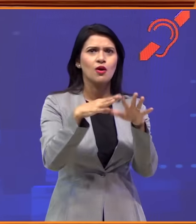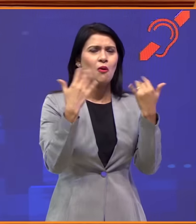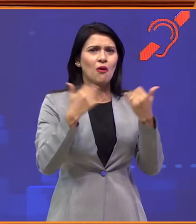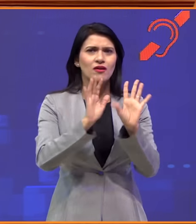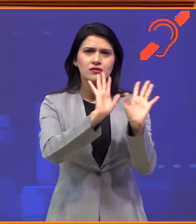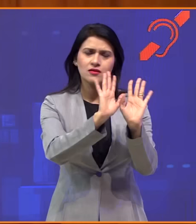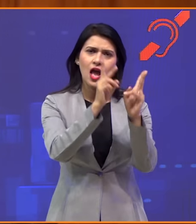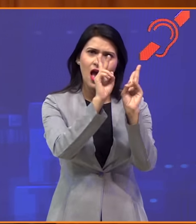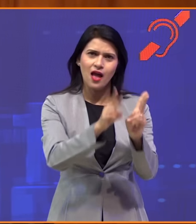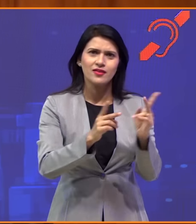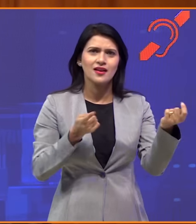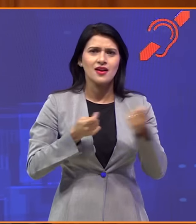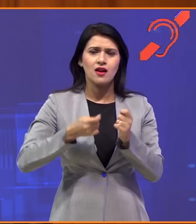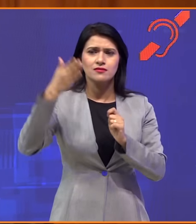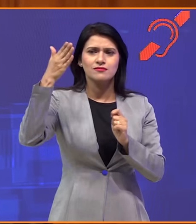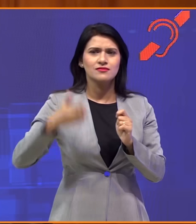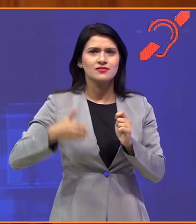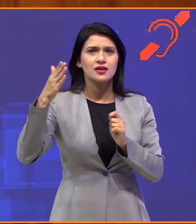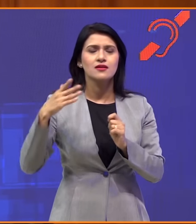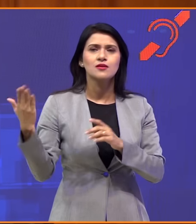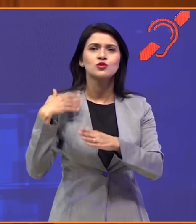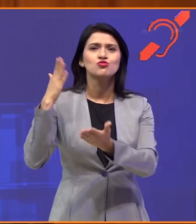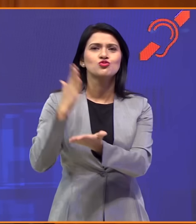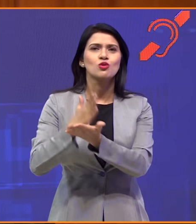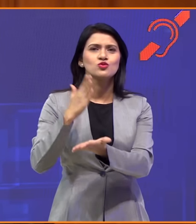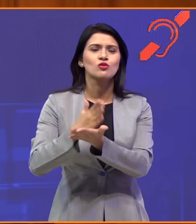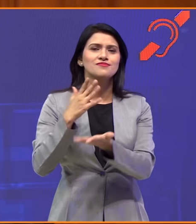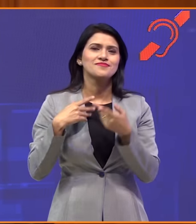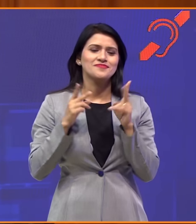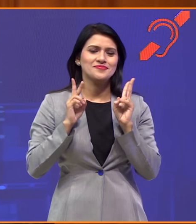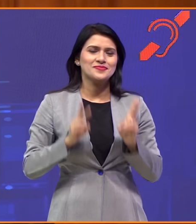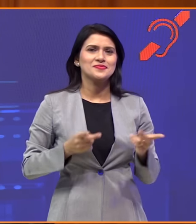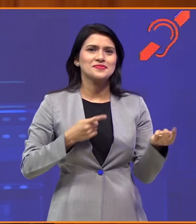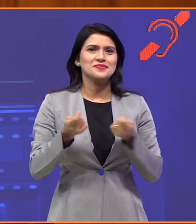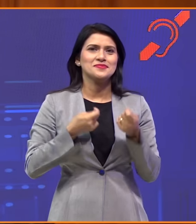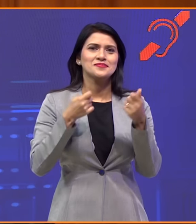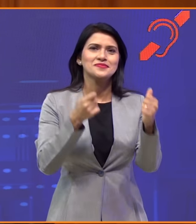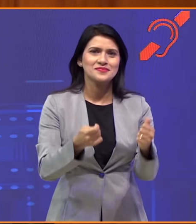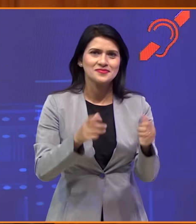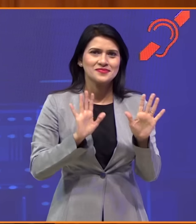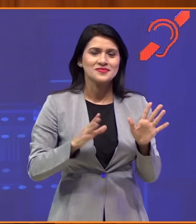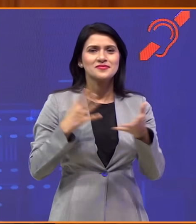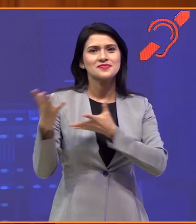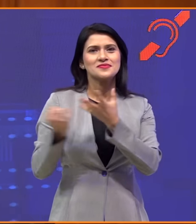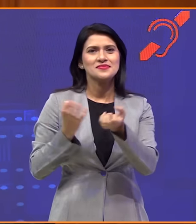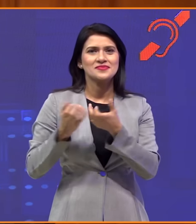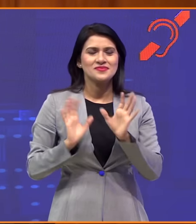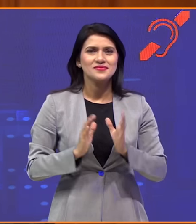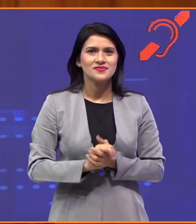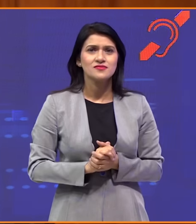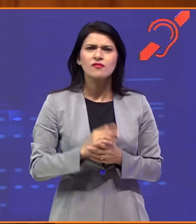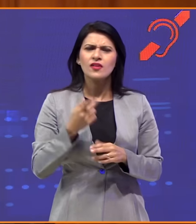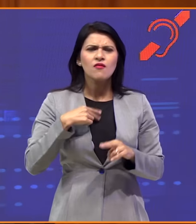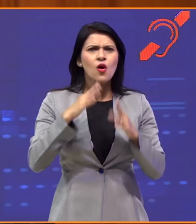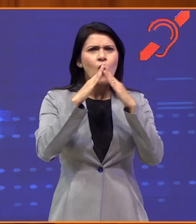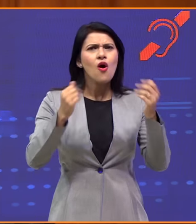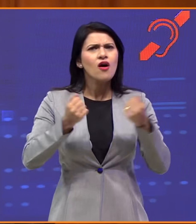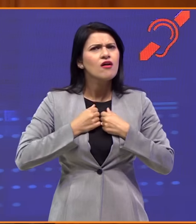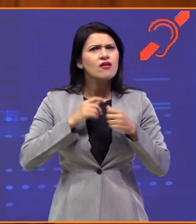आजकल आज आजकल वो गाड़ी से निकलने नहीं देते हैं लेकिन अगर अपना अपने घर का काम नहीं